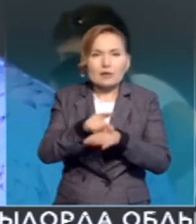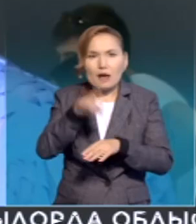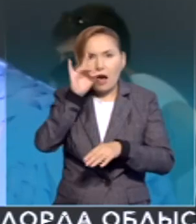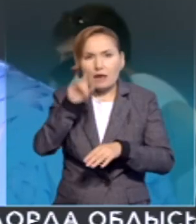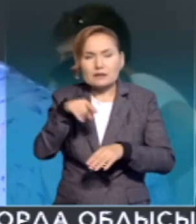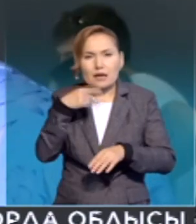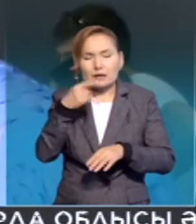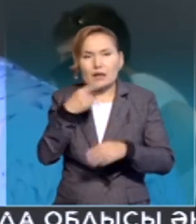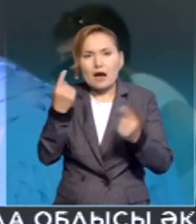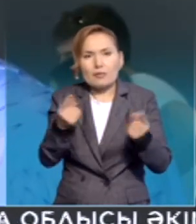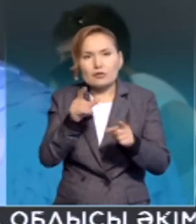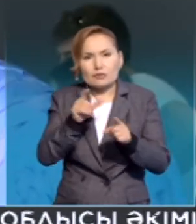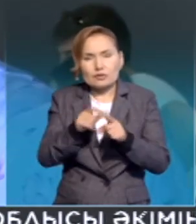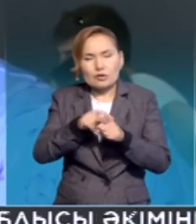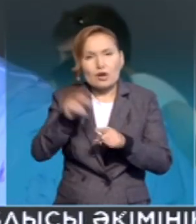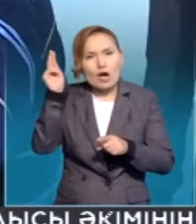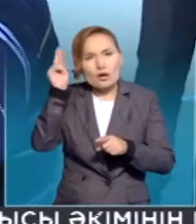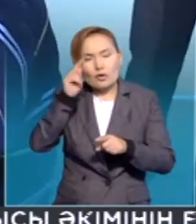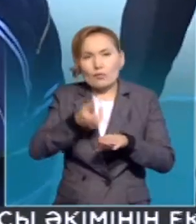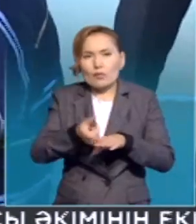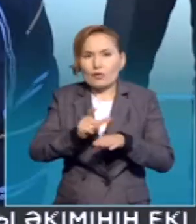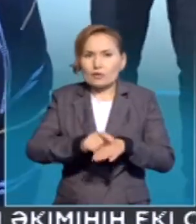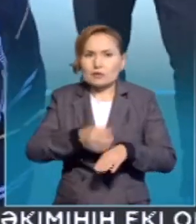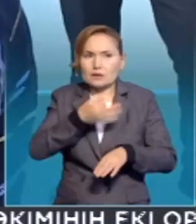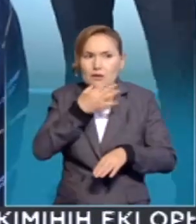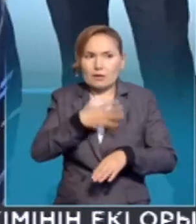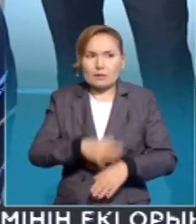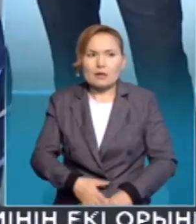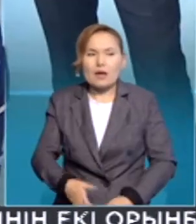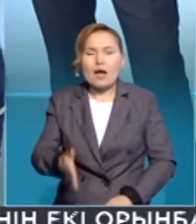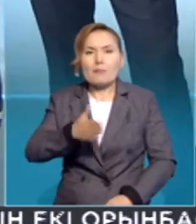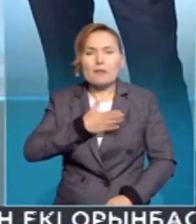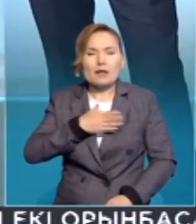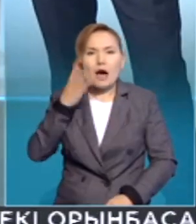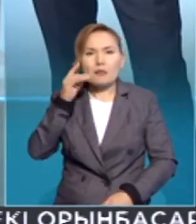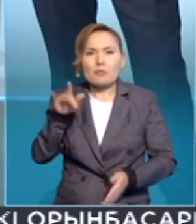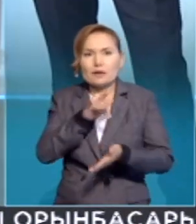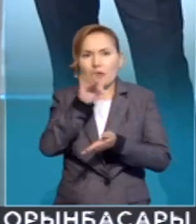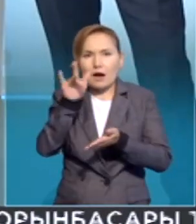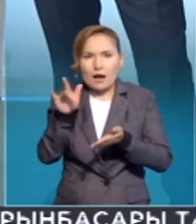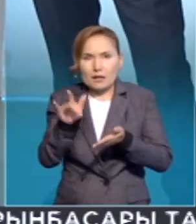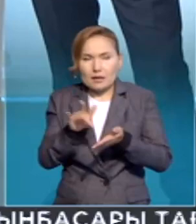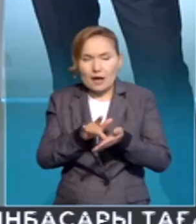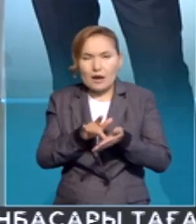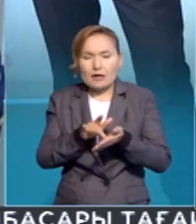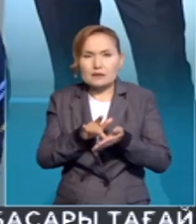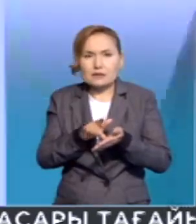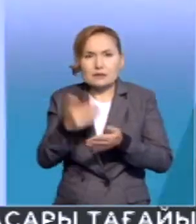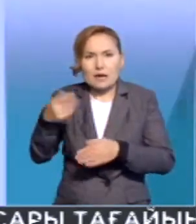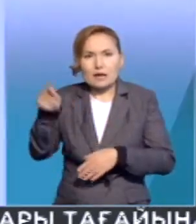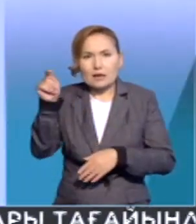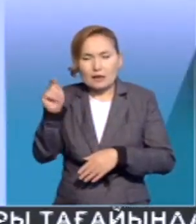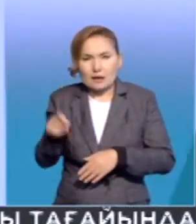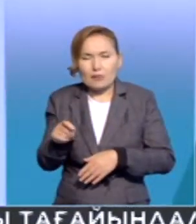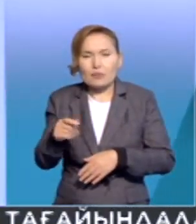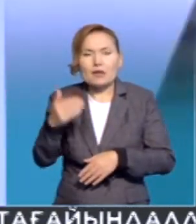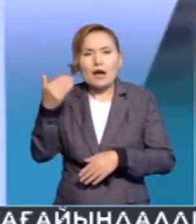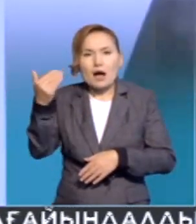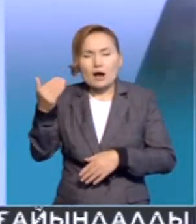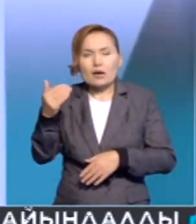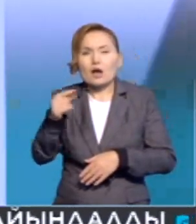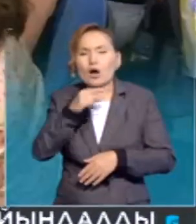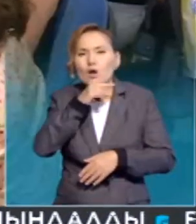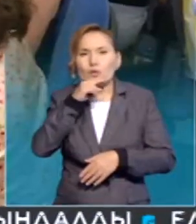мен сол жерде үйрендім. Мен Алматы дамын. Сізше. Ал Яковтың